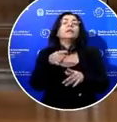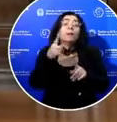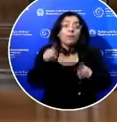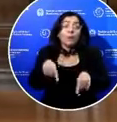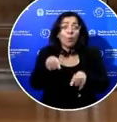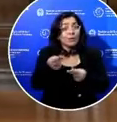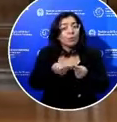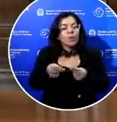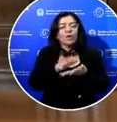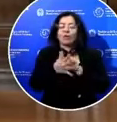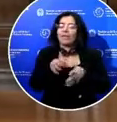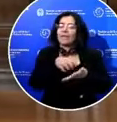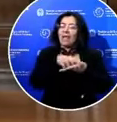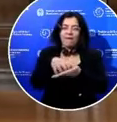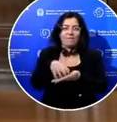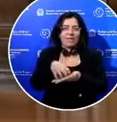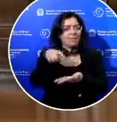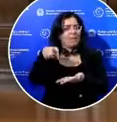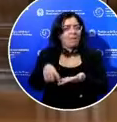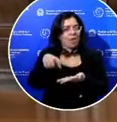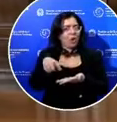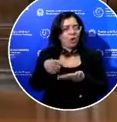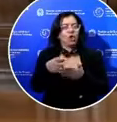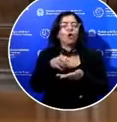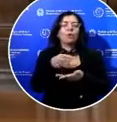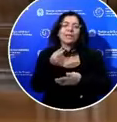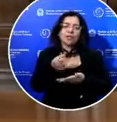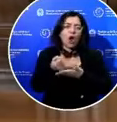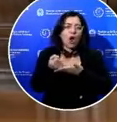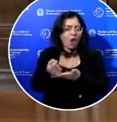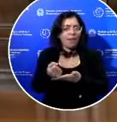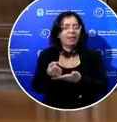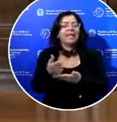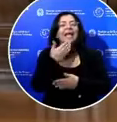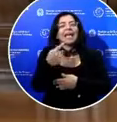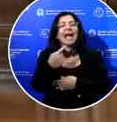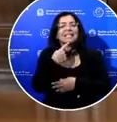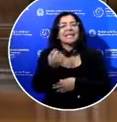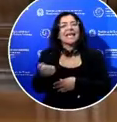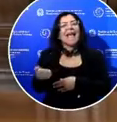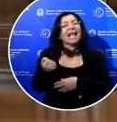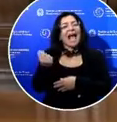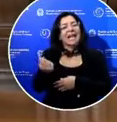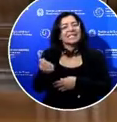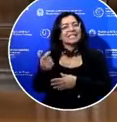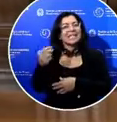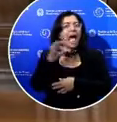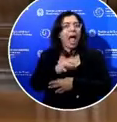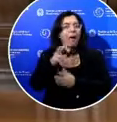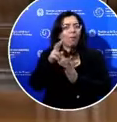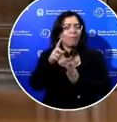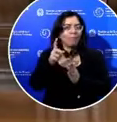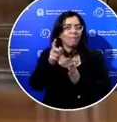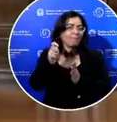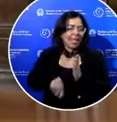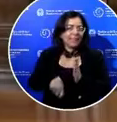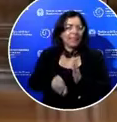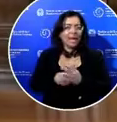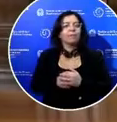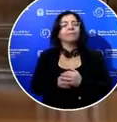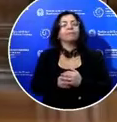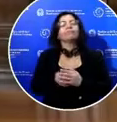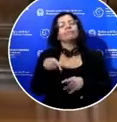investimenti, e qui un aiuto finanziario importante è assicurato da Cassa delle Ammende. Una giustizia impegnativa, ma